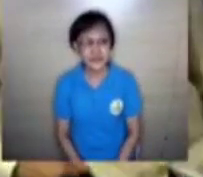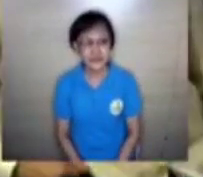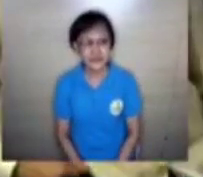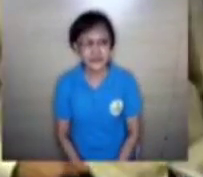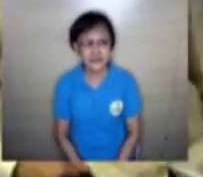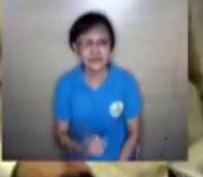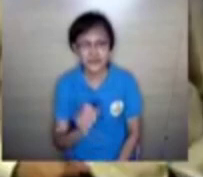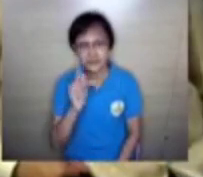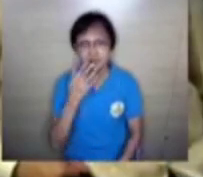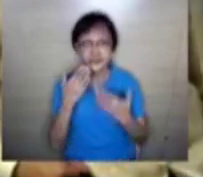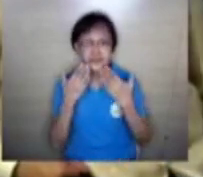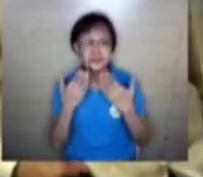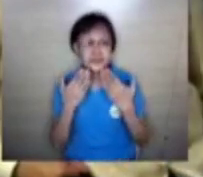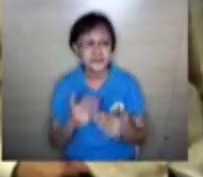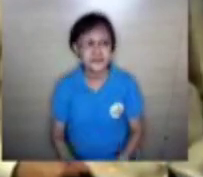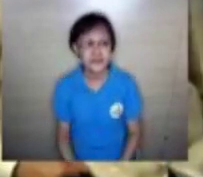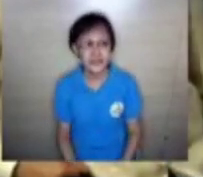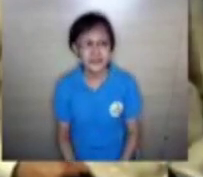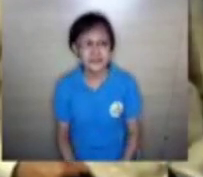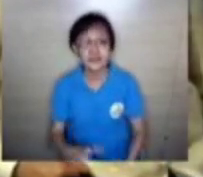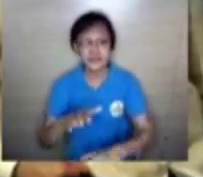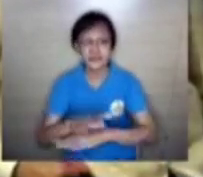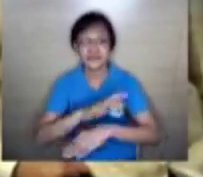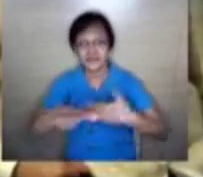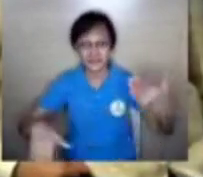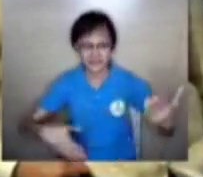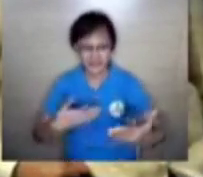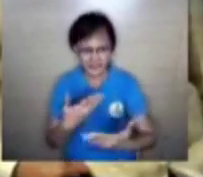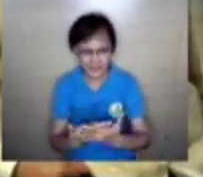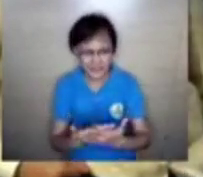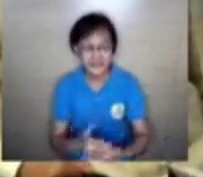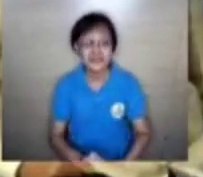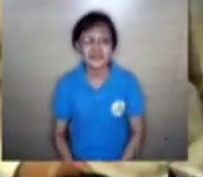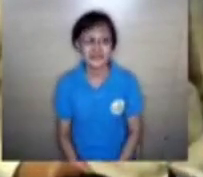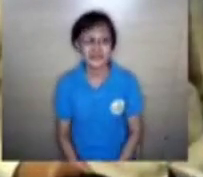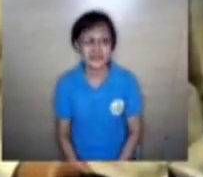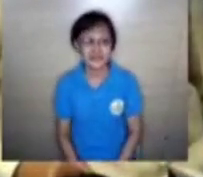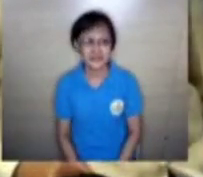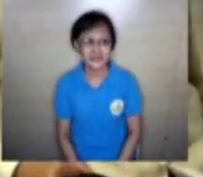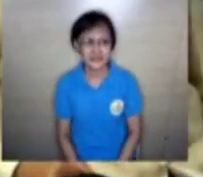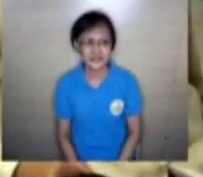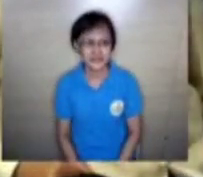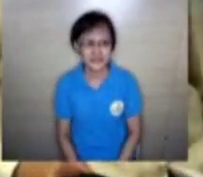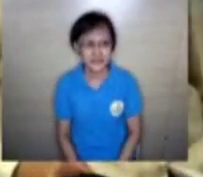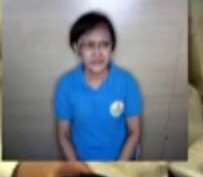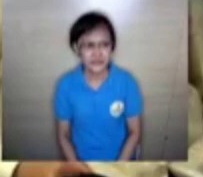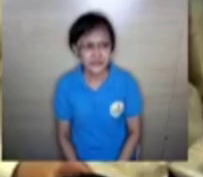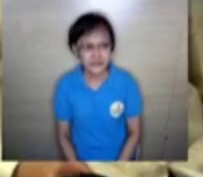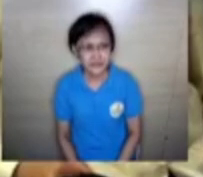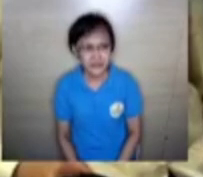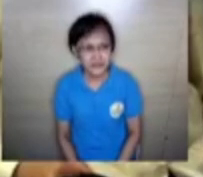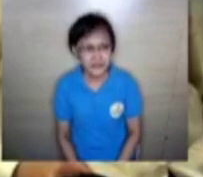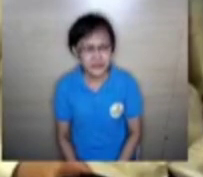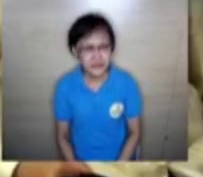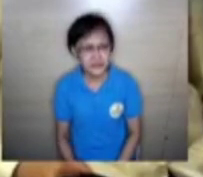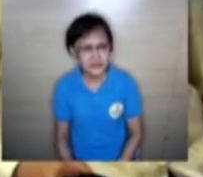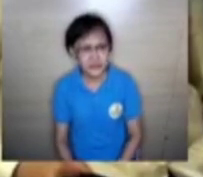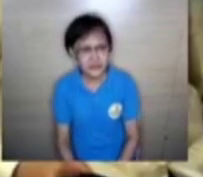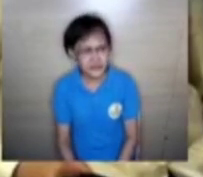Maraming salamat. Magandang hapon sa ating lahat. Mainam siguro na simulan ko ang ulat na ito